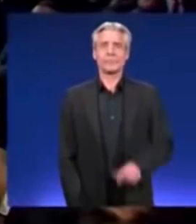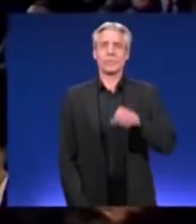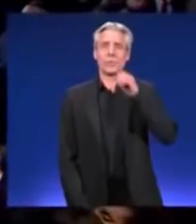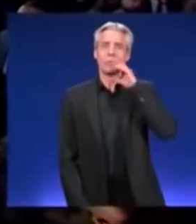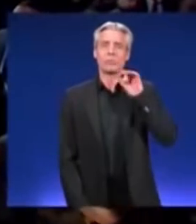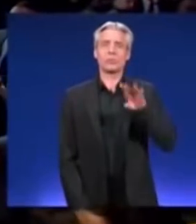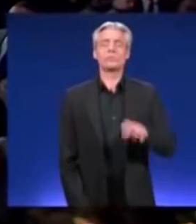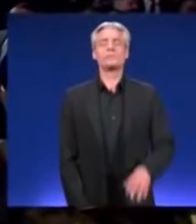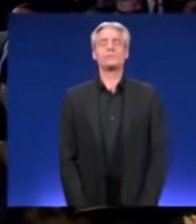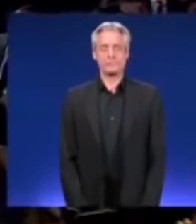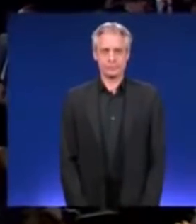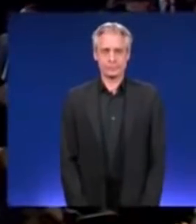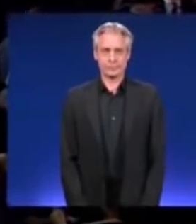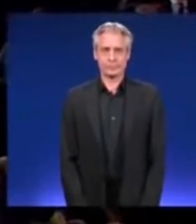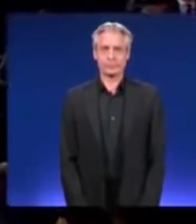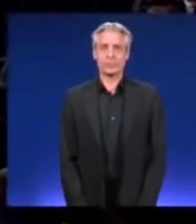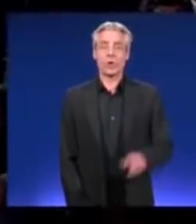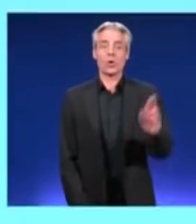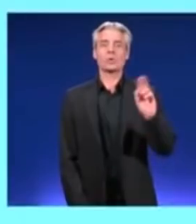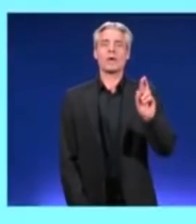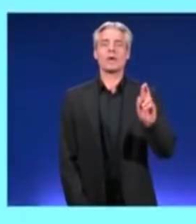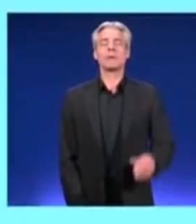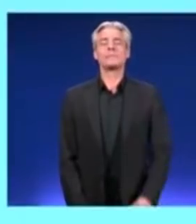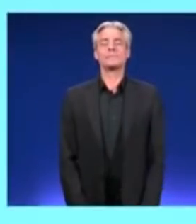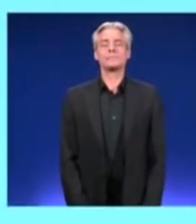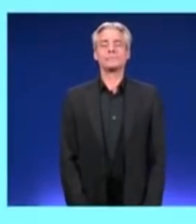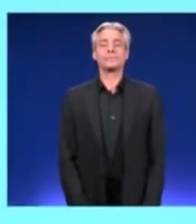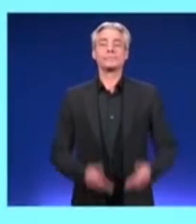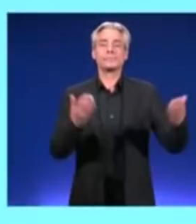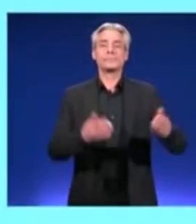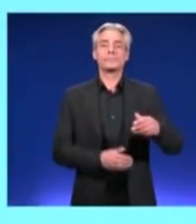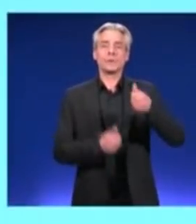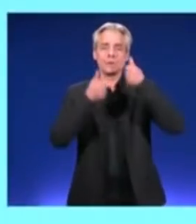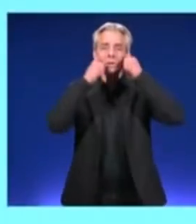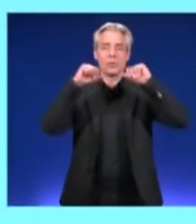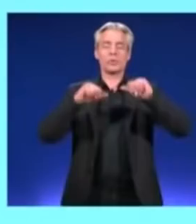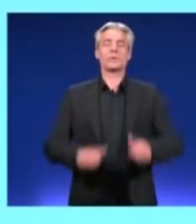Poutou, Fabien Roussel et Éric Zemmour.